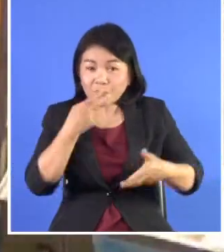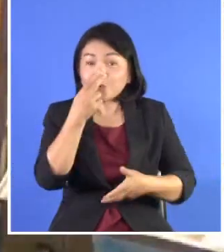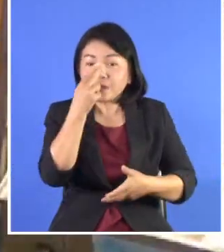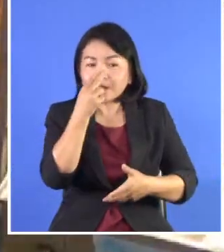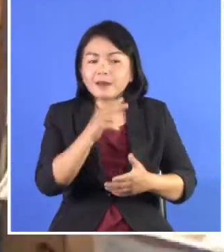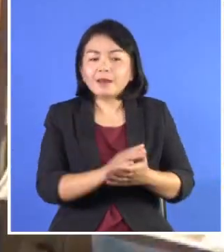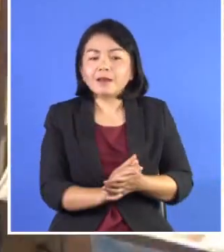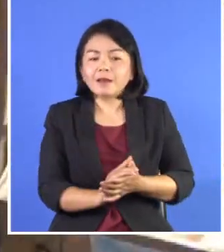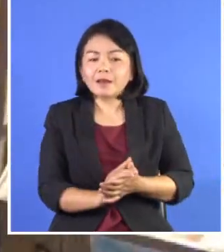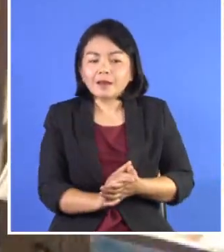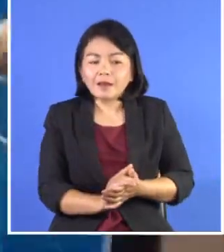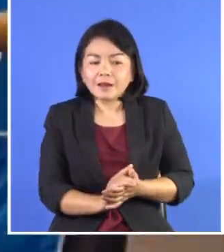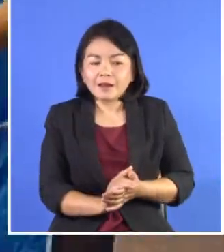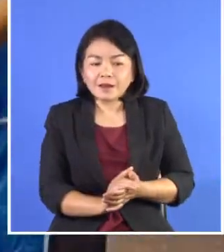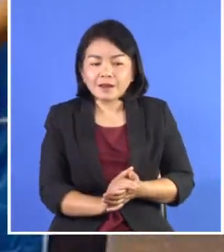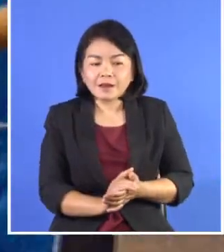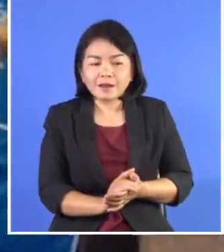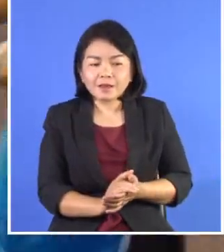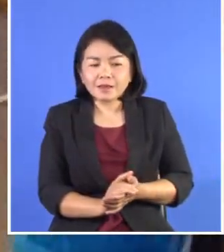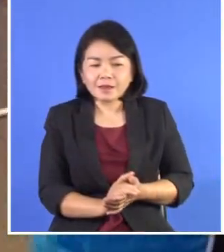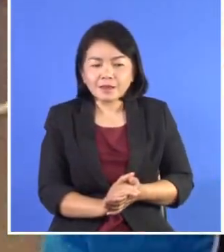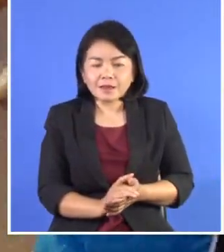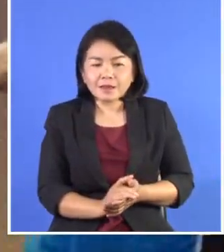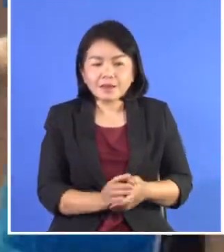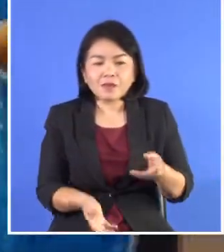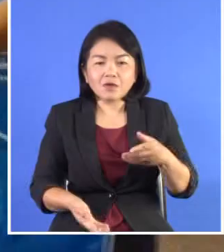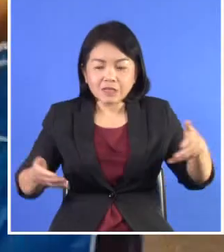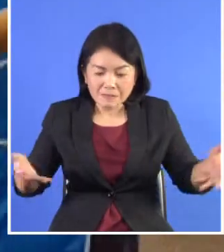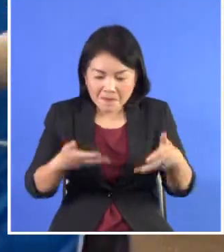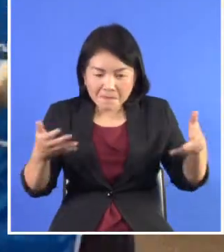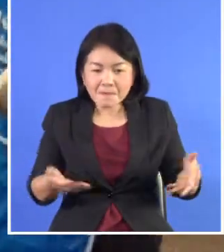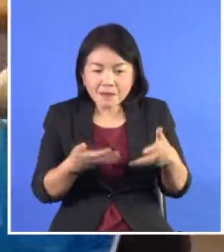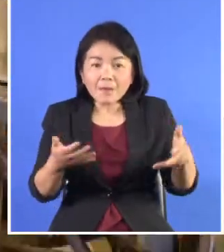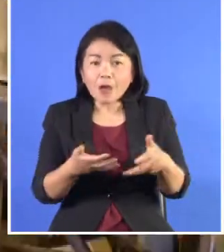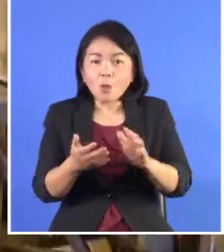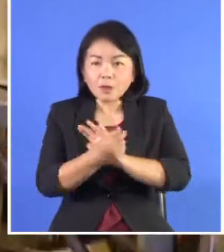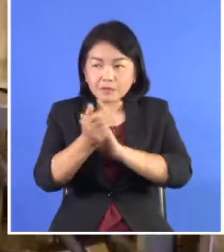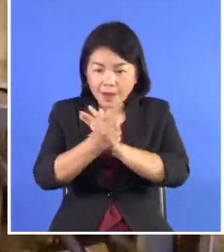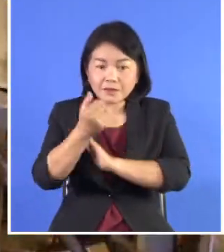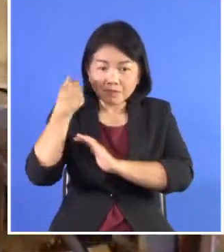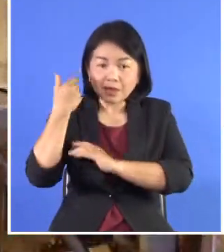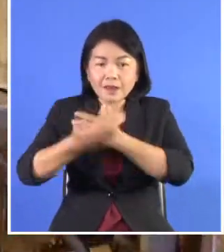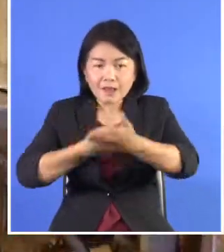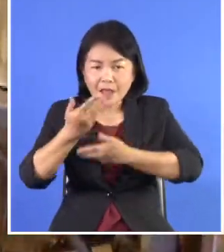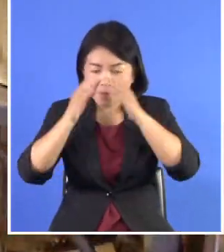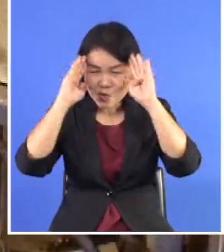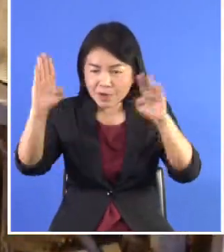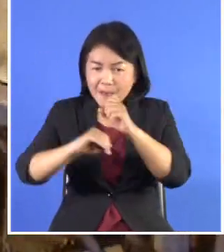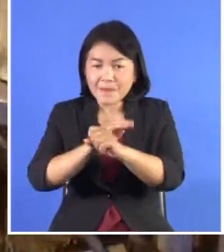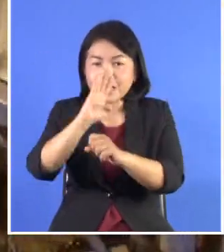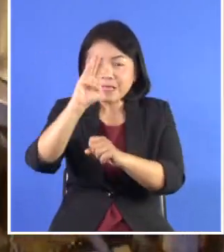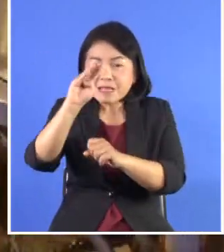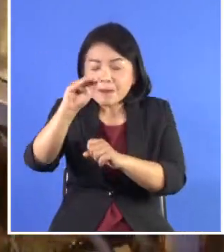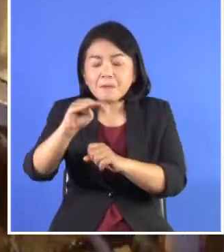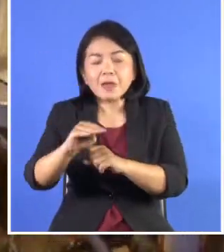เด้ นี่ค่ะได้กินก็เสียงเหมือนกันเสียงที่ตาจะบอดเหม ือ นก ัน เขามีความชำนาญเขาขายมา40ปีแล้วแต่ปีละครั้งเท่านั้นน